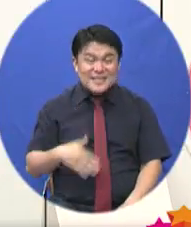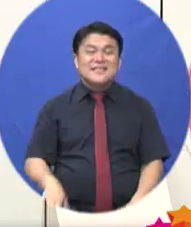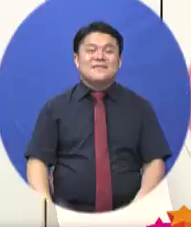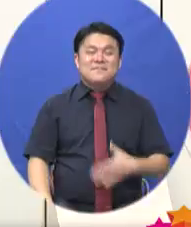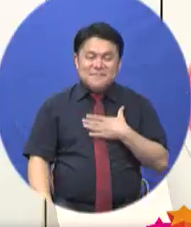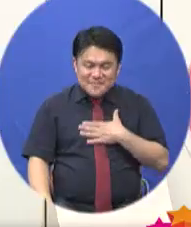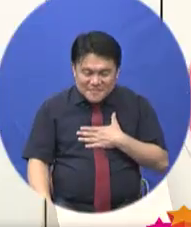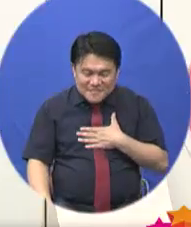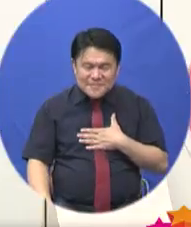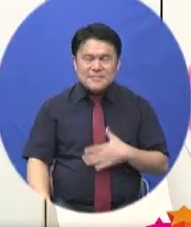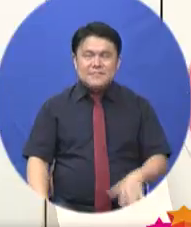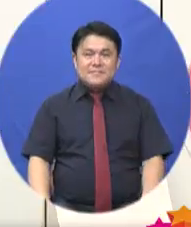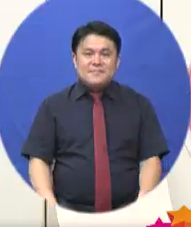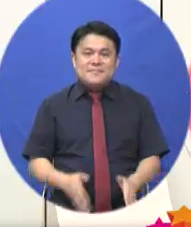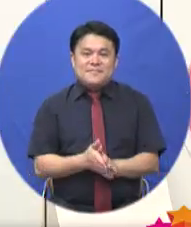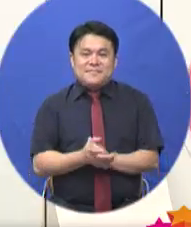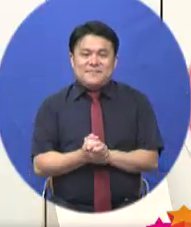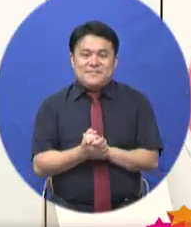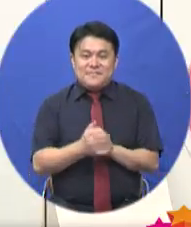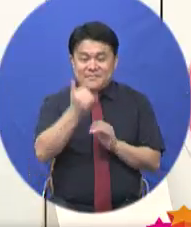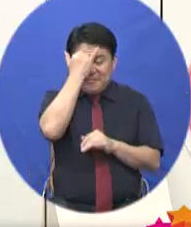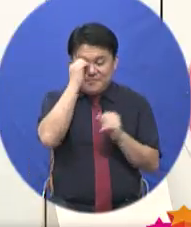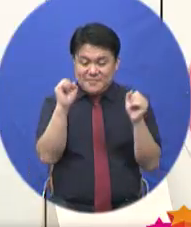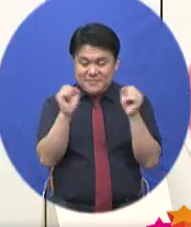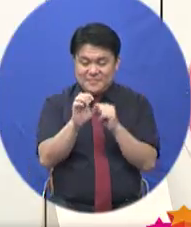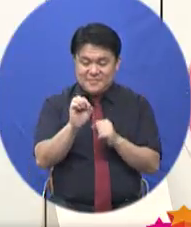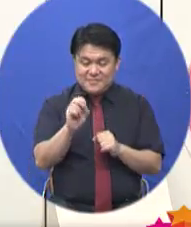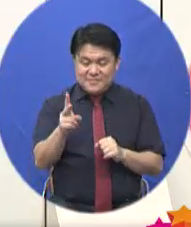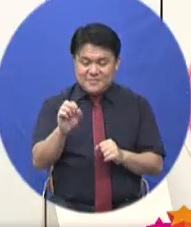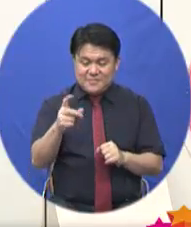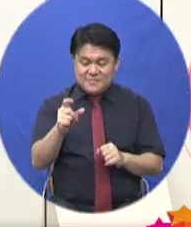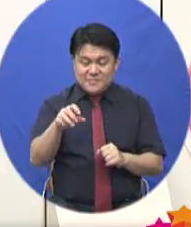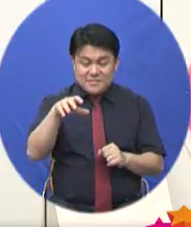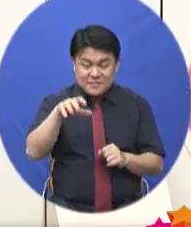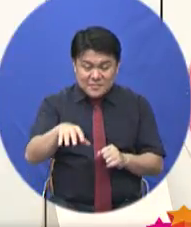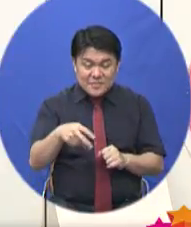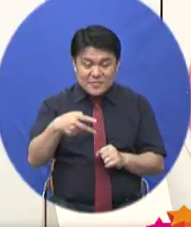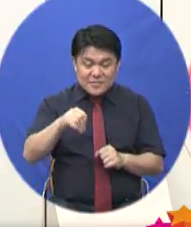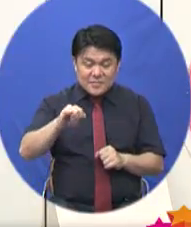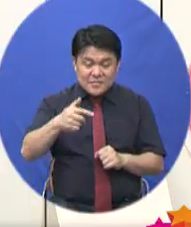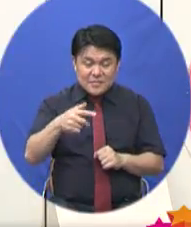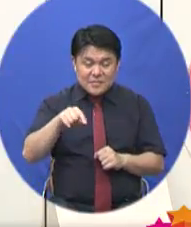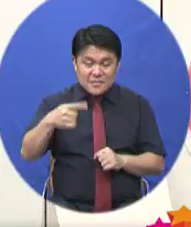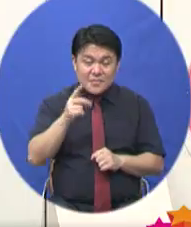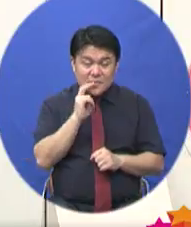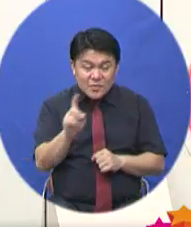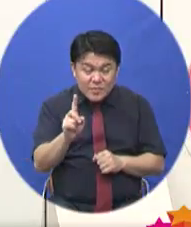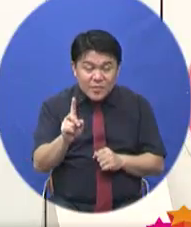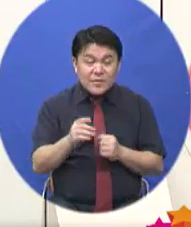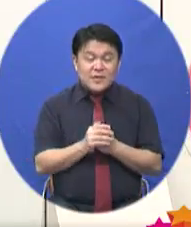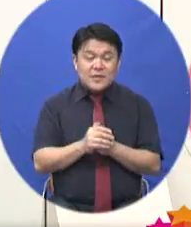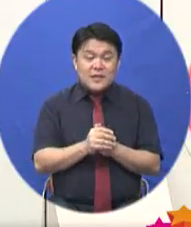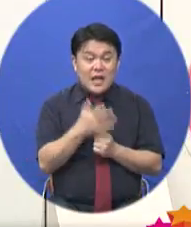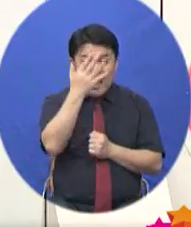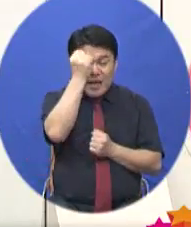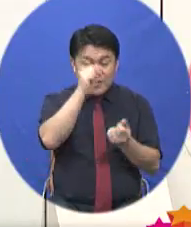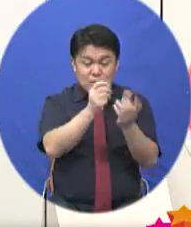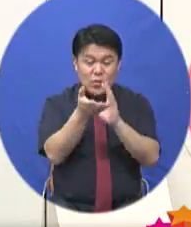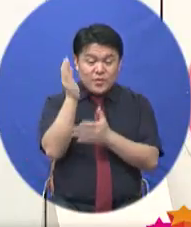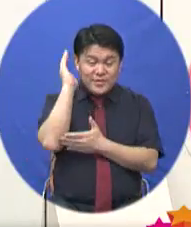불러주세요. 네, 감사합니다. 네. 충북 영동군에서 신대호님이 부릅니다.